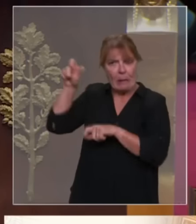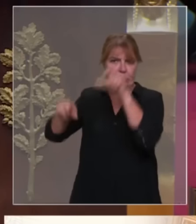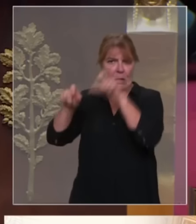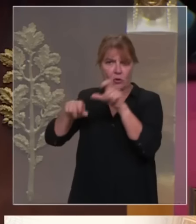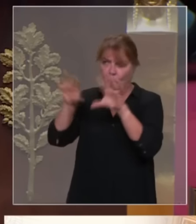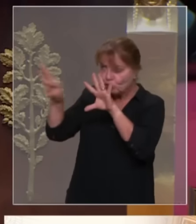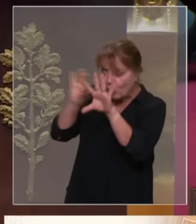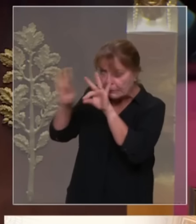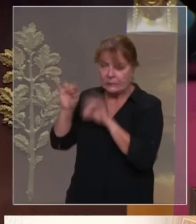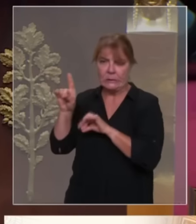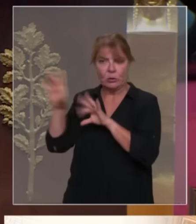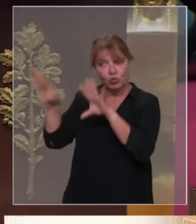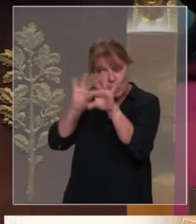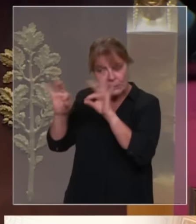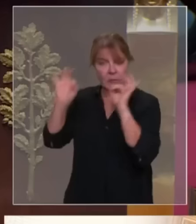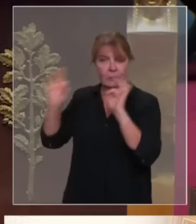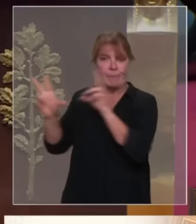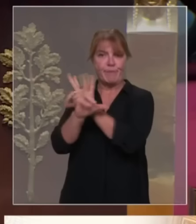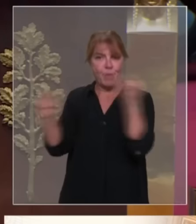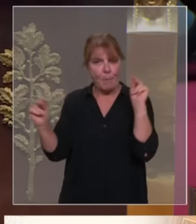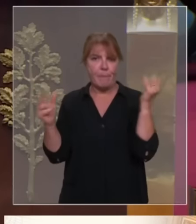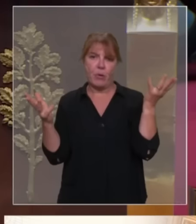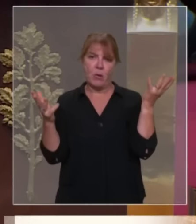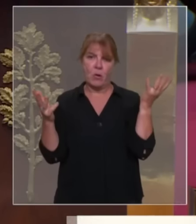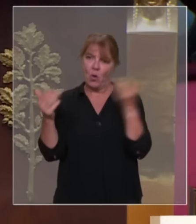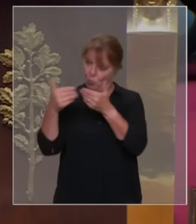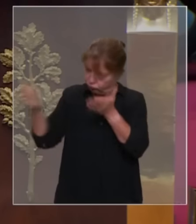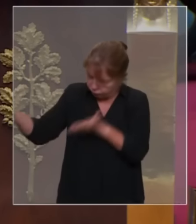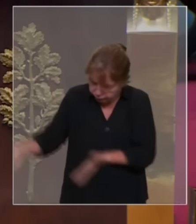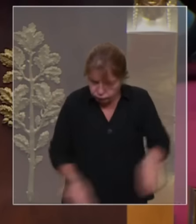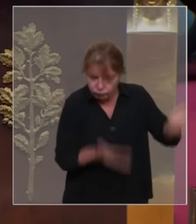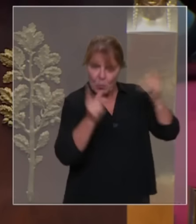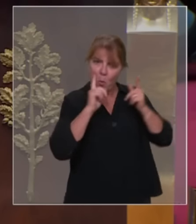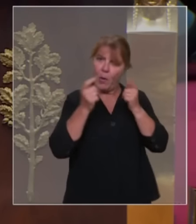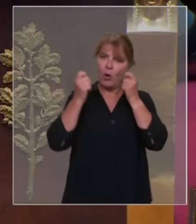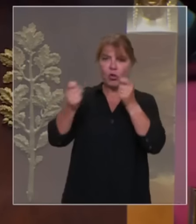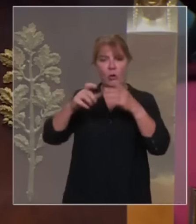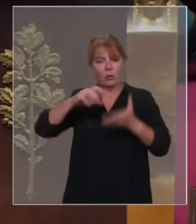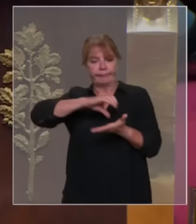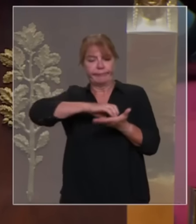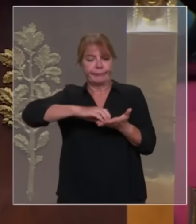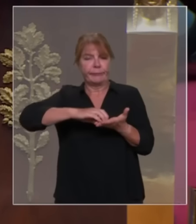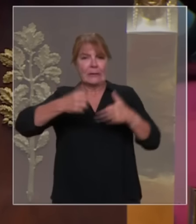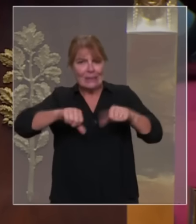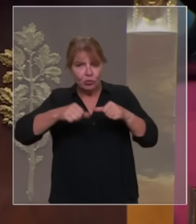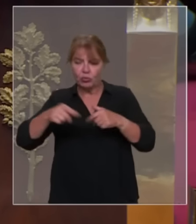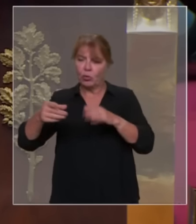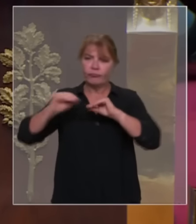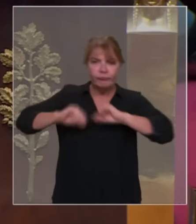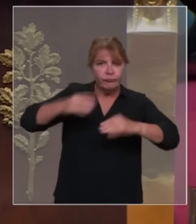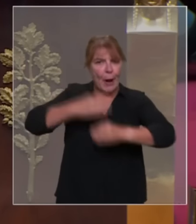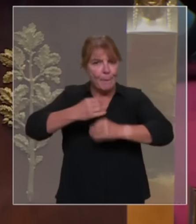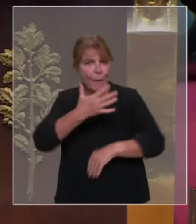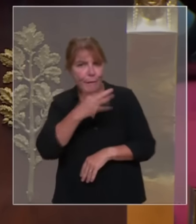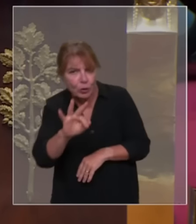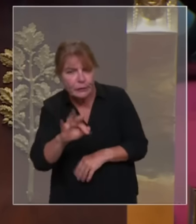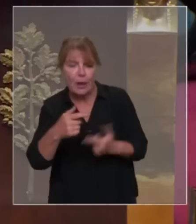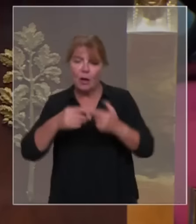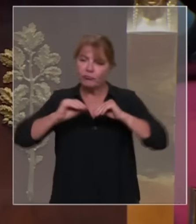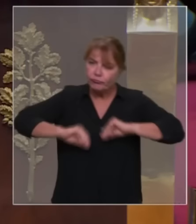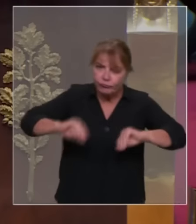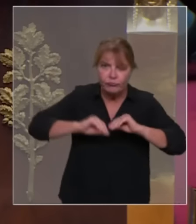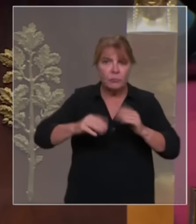choisissons d'accueillir chez nous, en leur ouvrant plus rapidement l'accès à un titre de séjour, à l'apprentissage du français, à un logement ou à